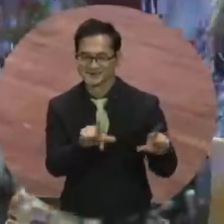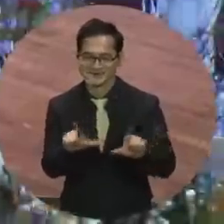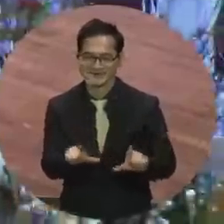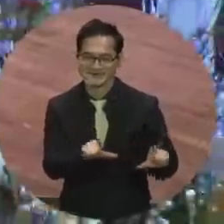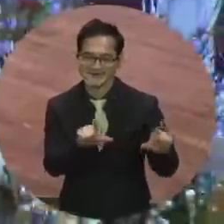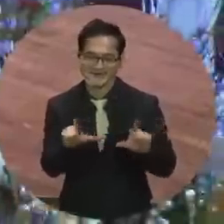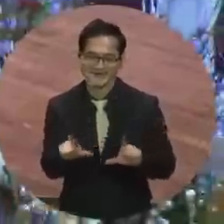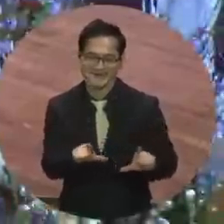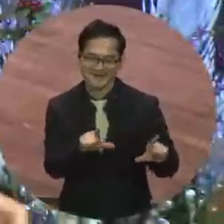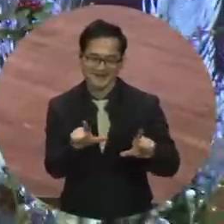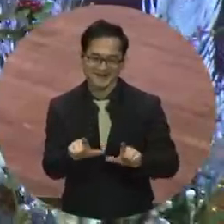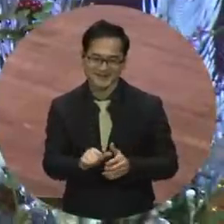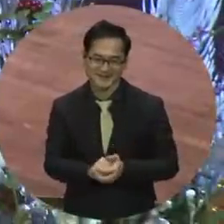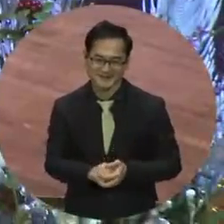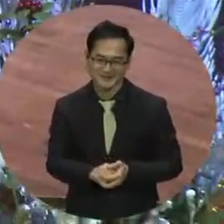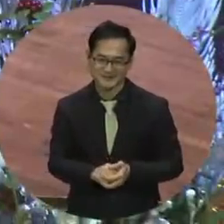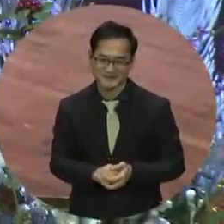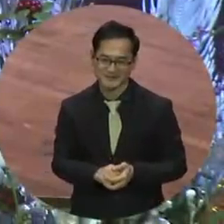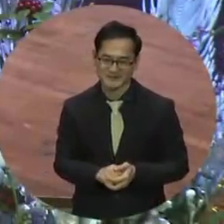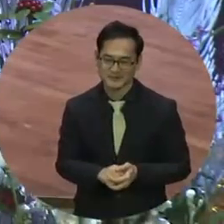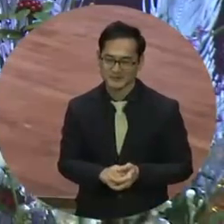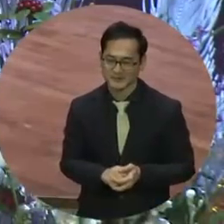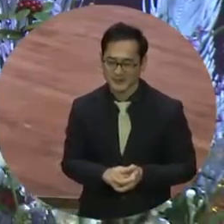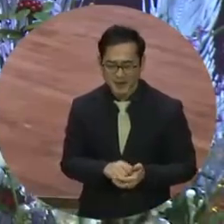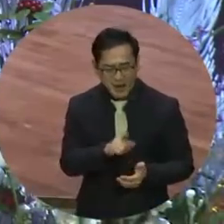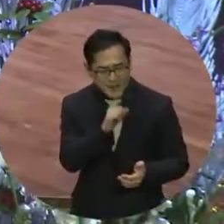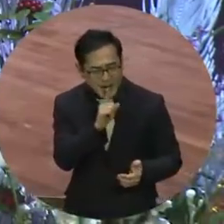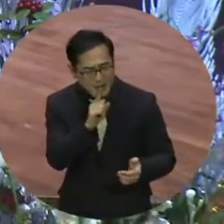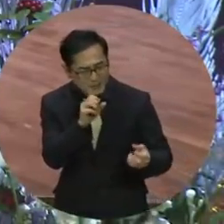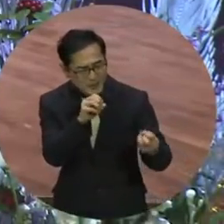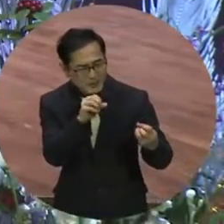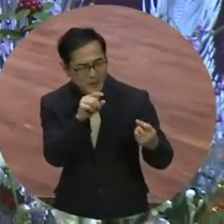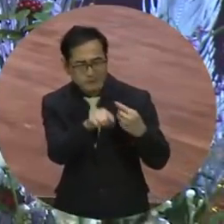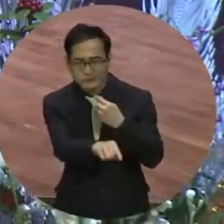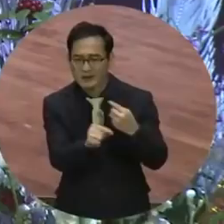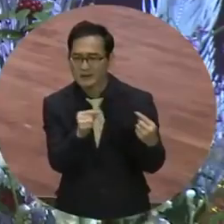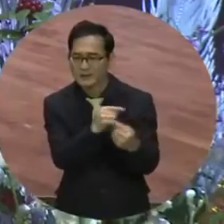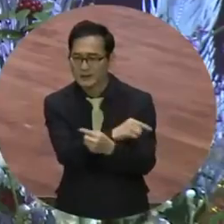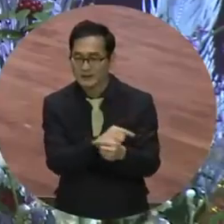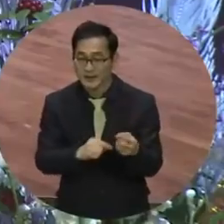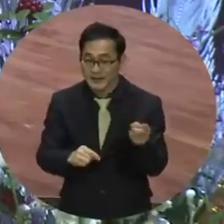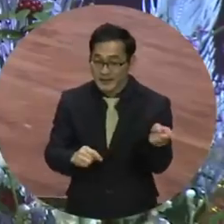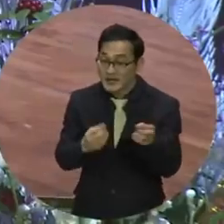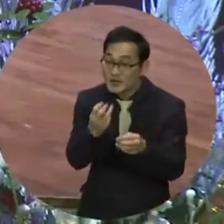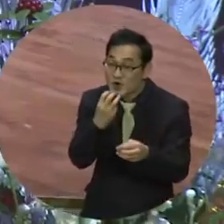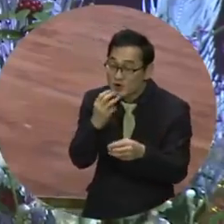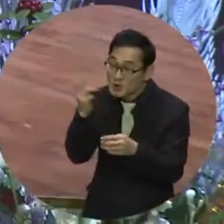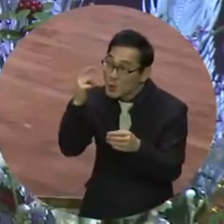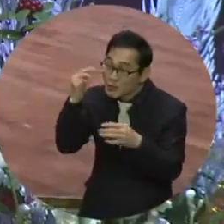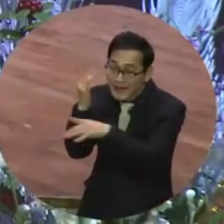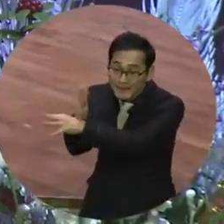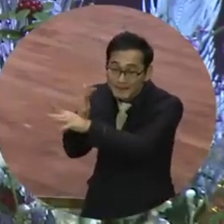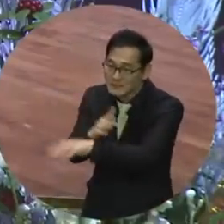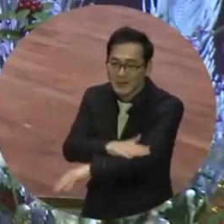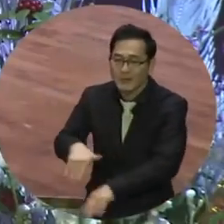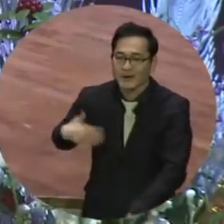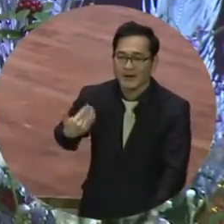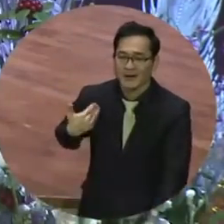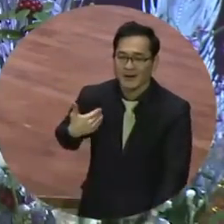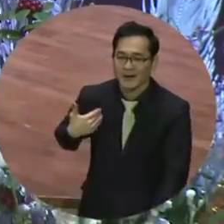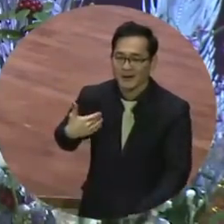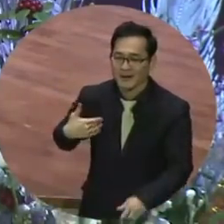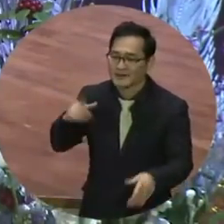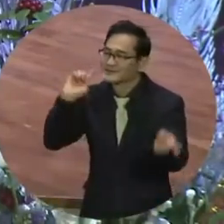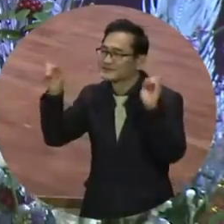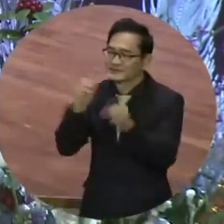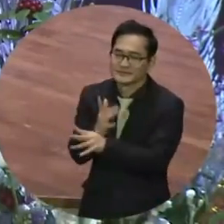여러분, 표현이 안 맞아서 오해가 돼요. 서울 사람들은 이 농담 이런 걸 잘 모르고 유머 이런 잘 몰라요.